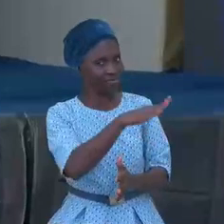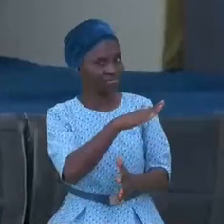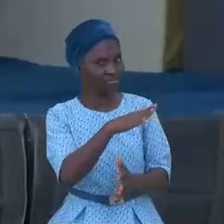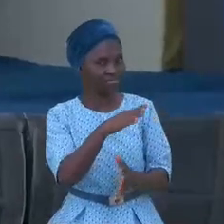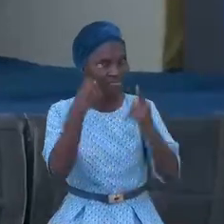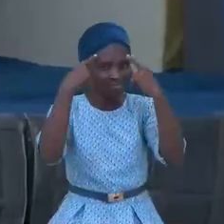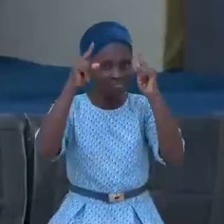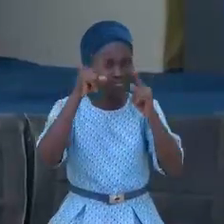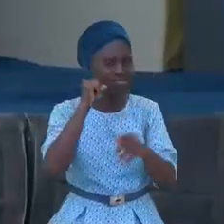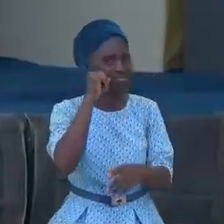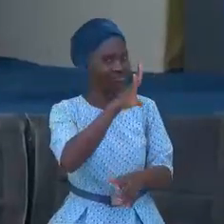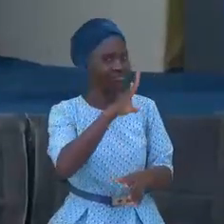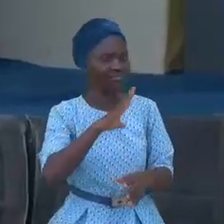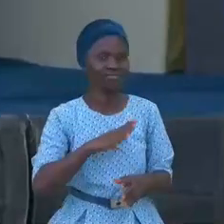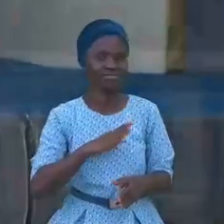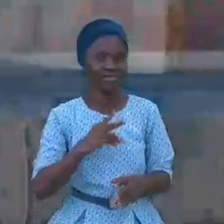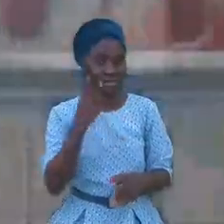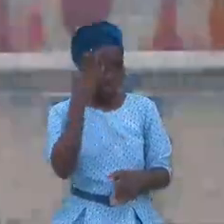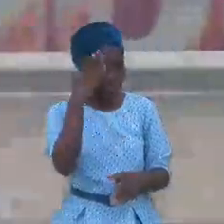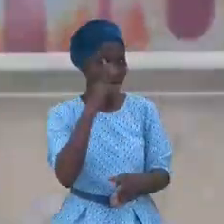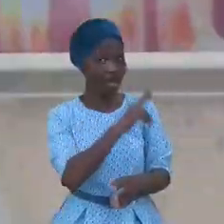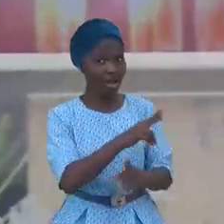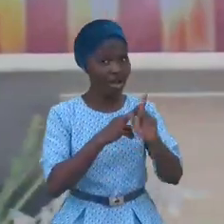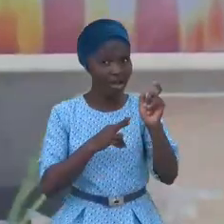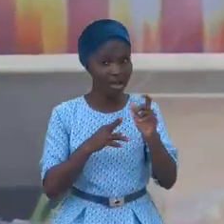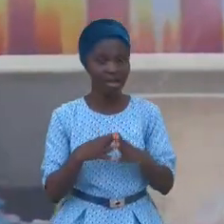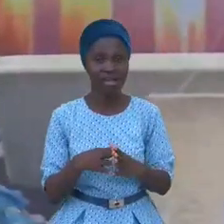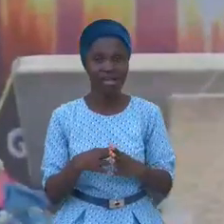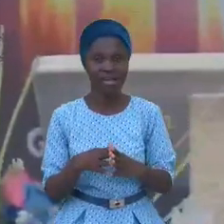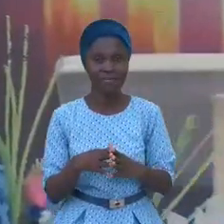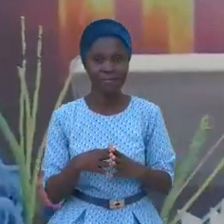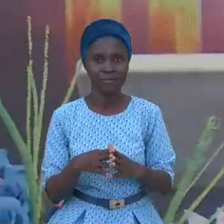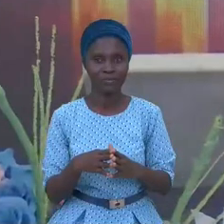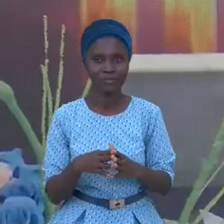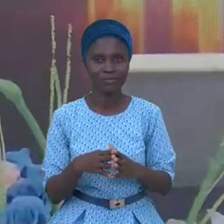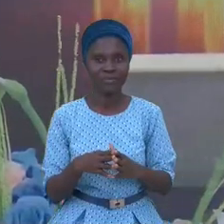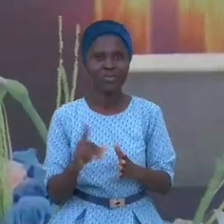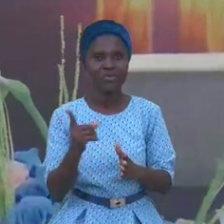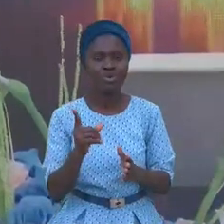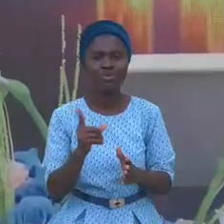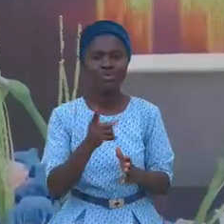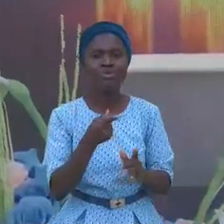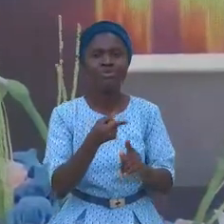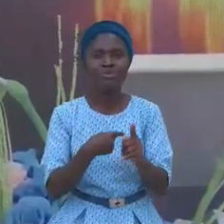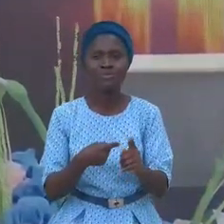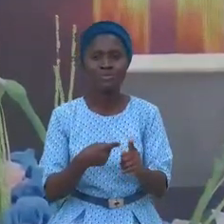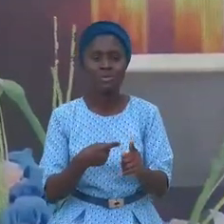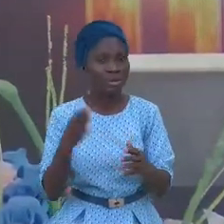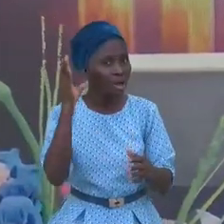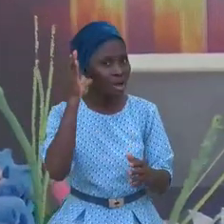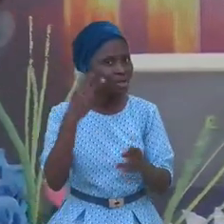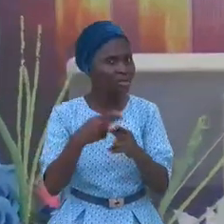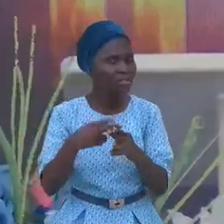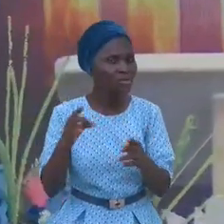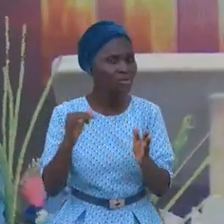cette dame qui réalise, est-ce que tu la connais? Il la connaît pas, hein? D'où vient-elle? Est-ce que tu as entendu un mot